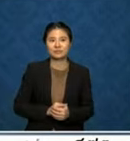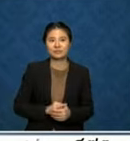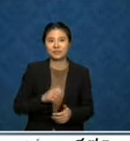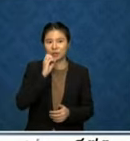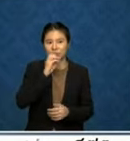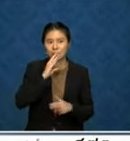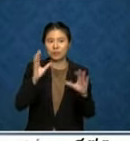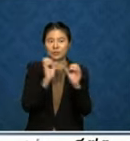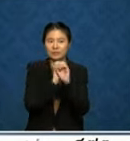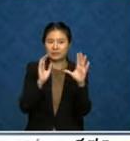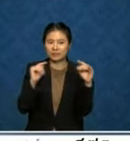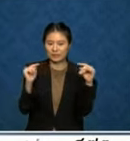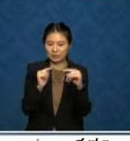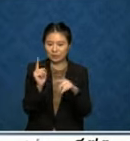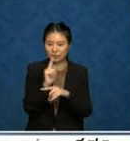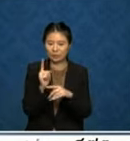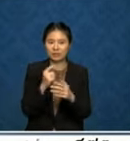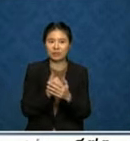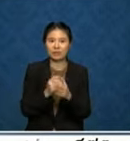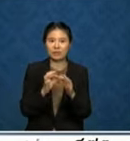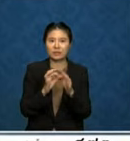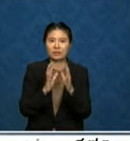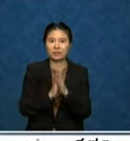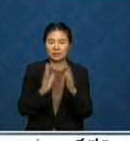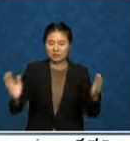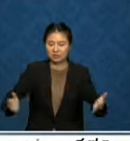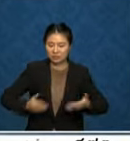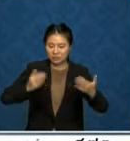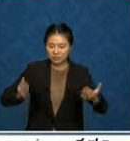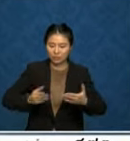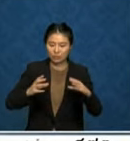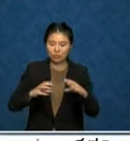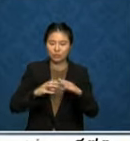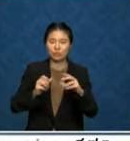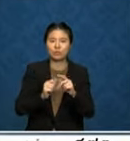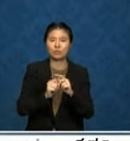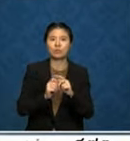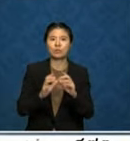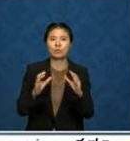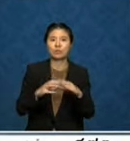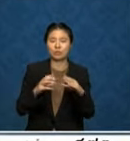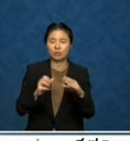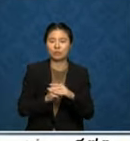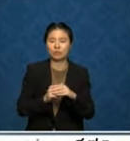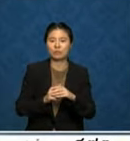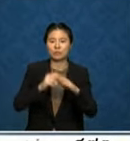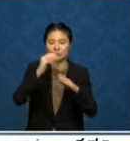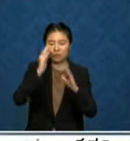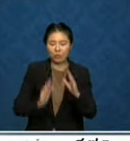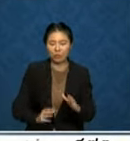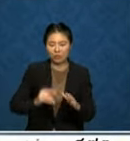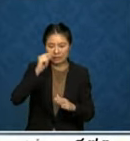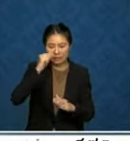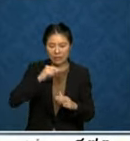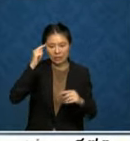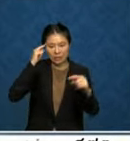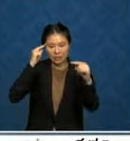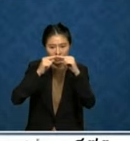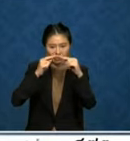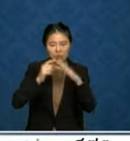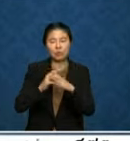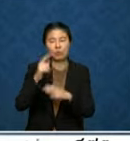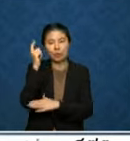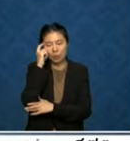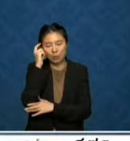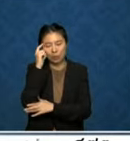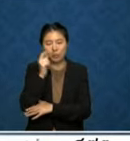อย่างชัดเจนค่ะว่าเขาได้รับสปอนเซอร์ชิพจากหน่วยงานรัฐในประเทศไทยทำให้ผู้อ่านรู้วัตถุประสงค์ในการนำเสนอทัน